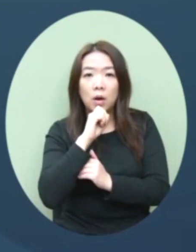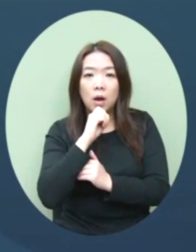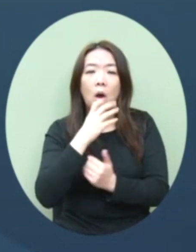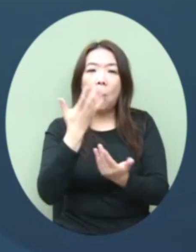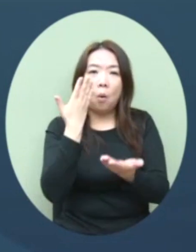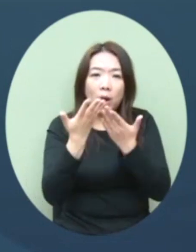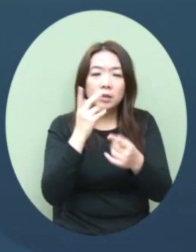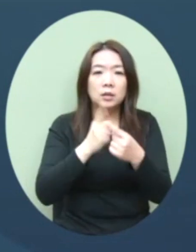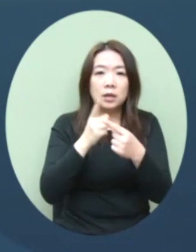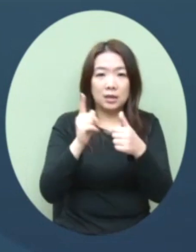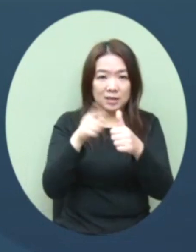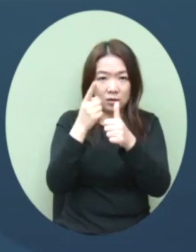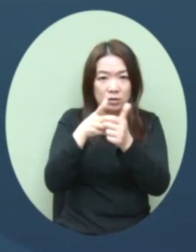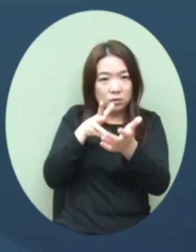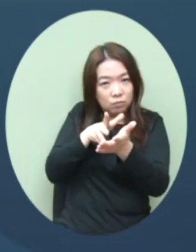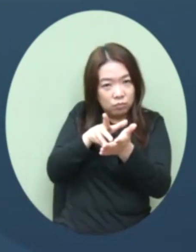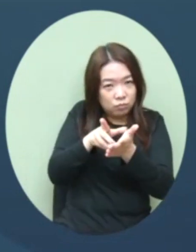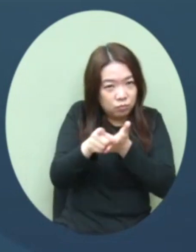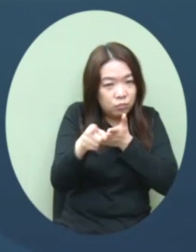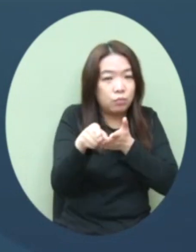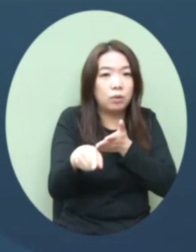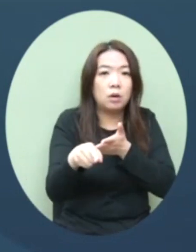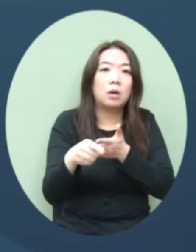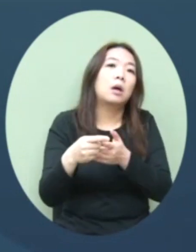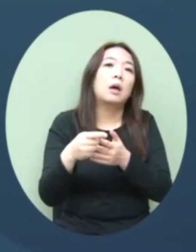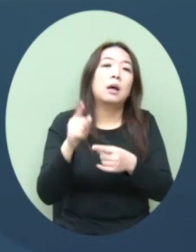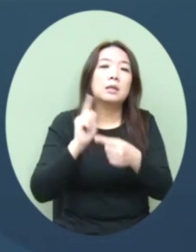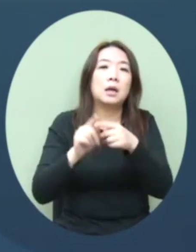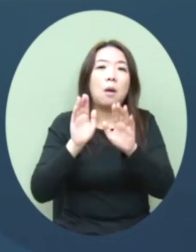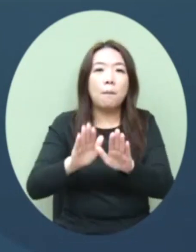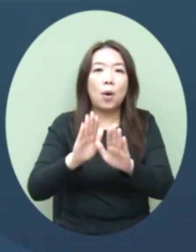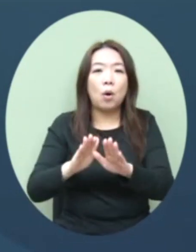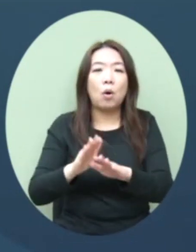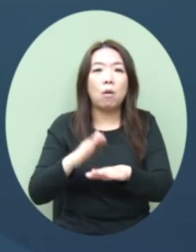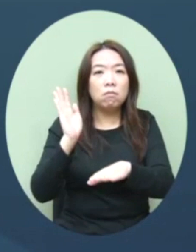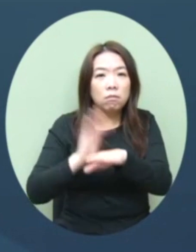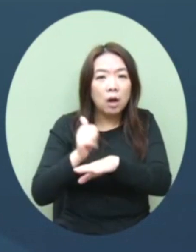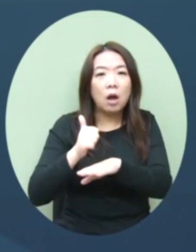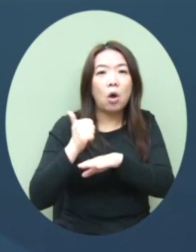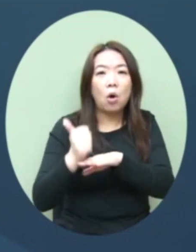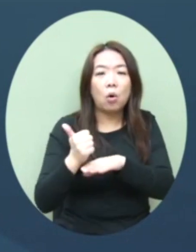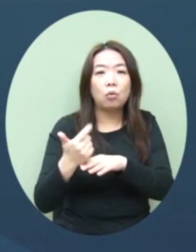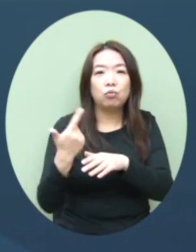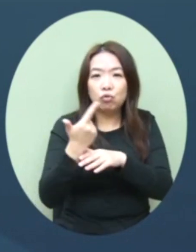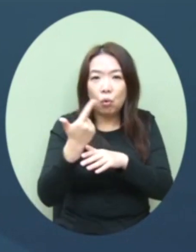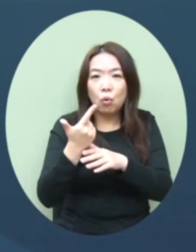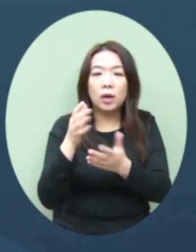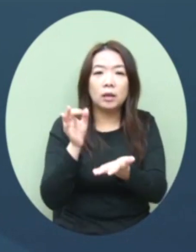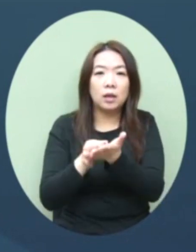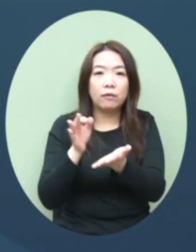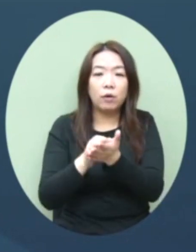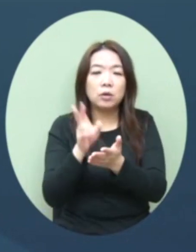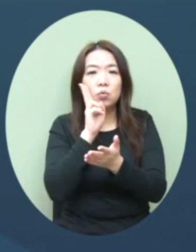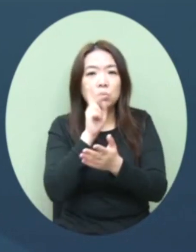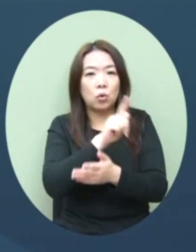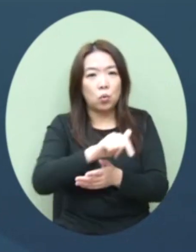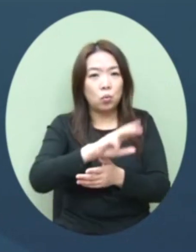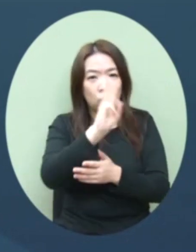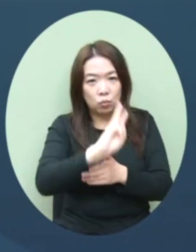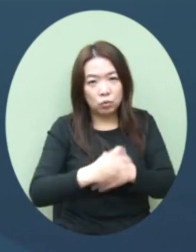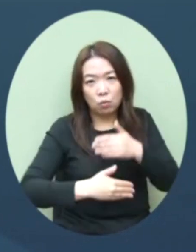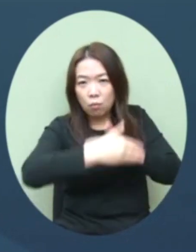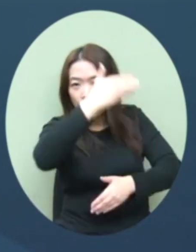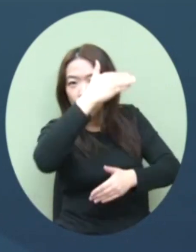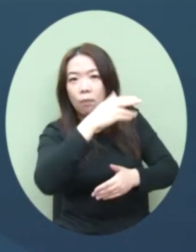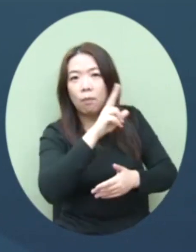比較高的地方所以按著一些大廈出現了污水情陽性或者是按